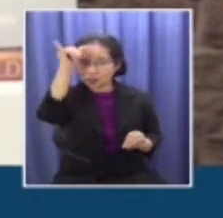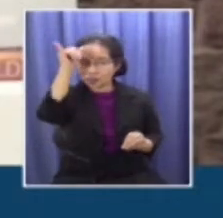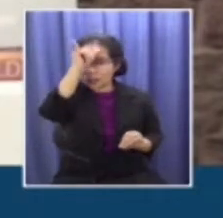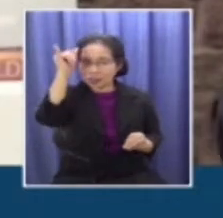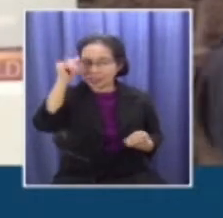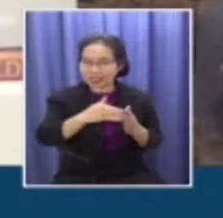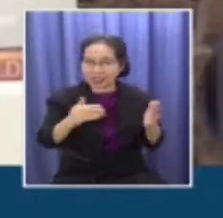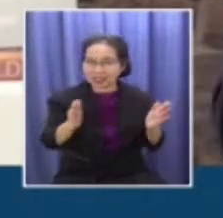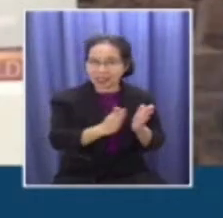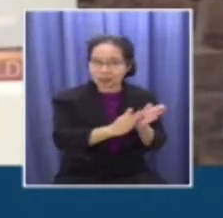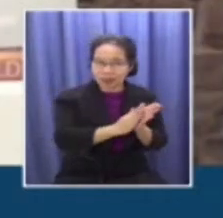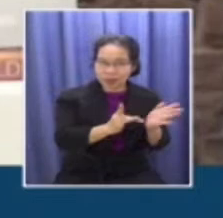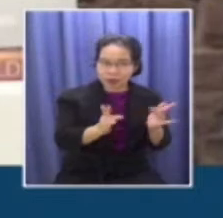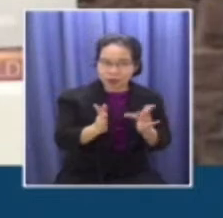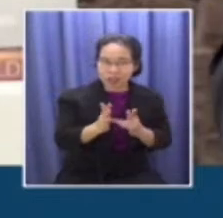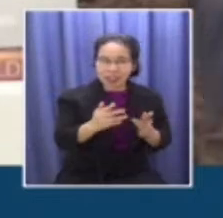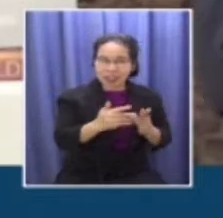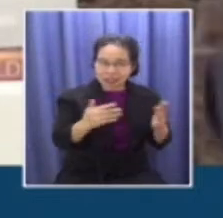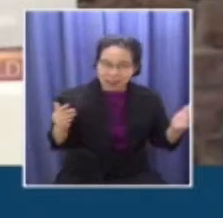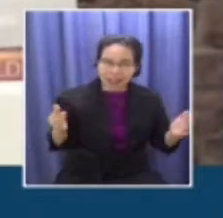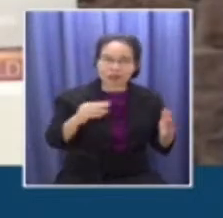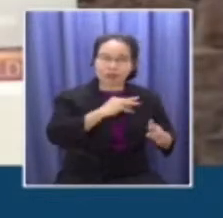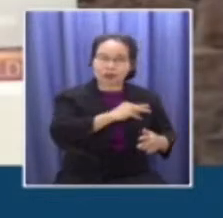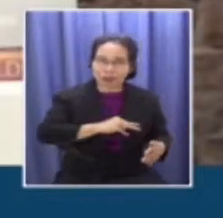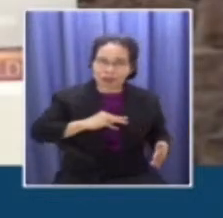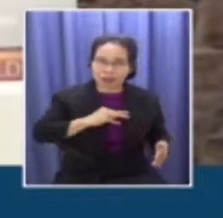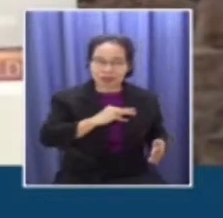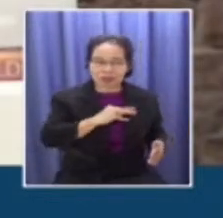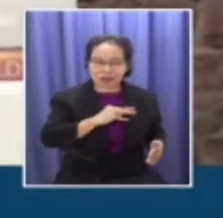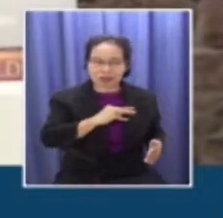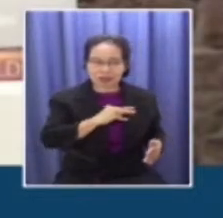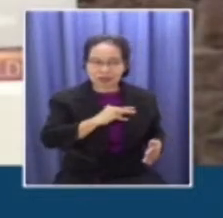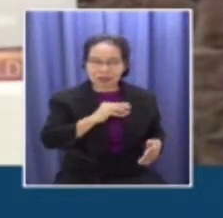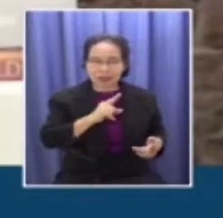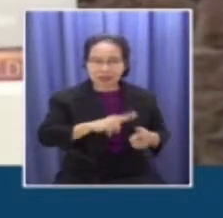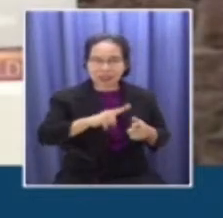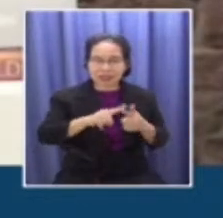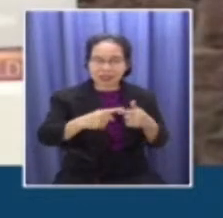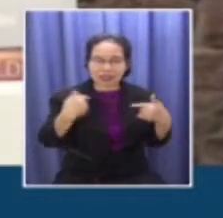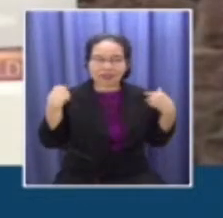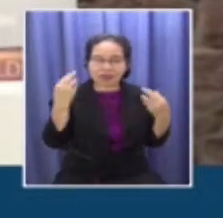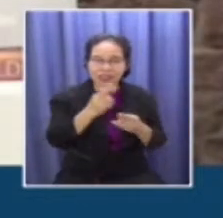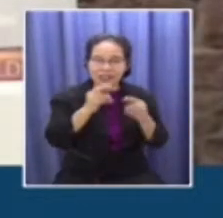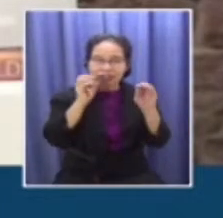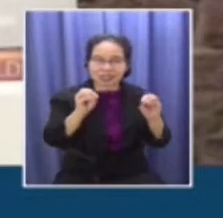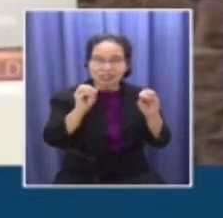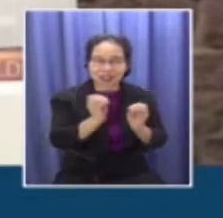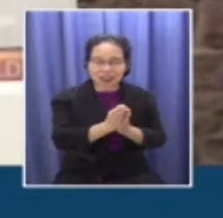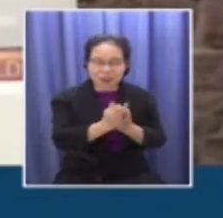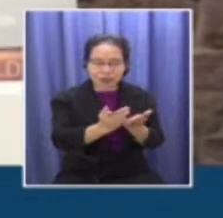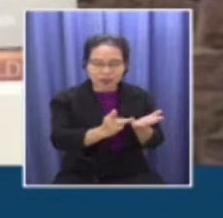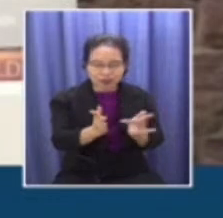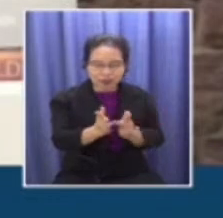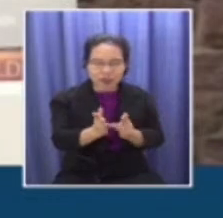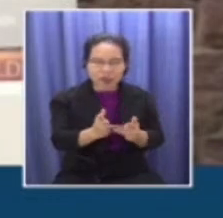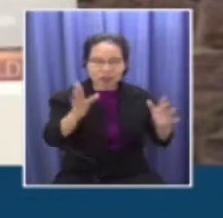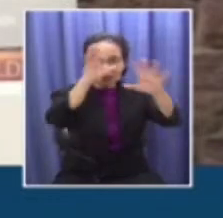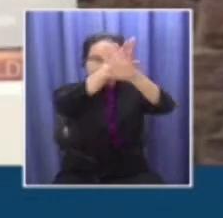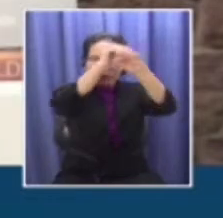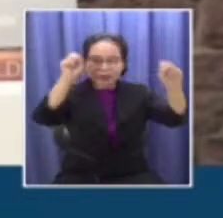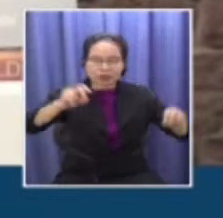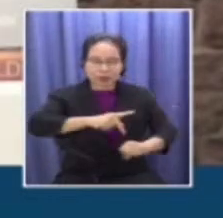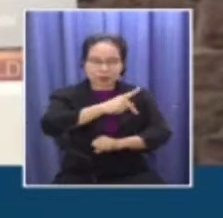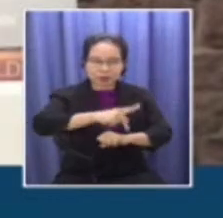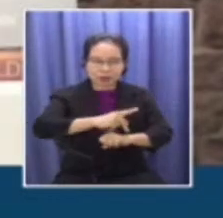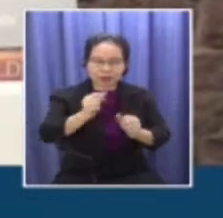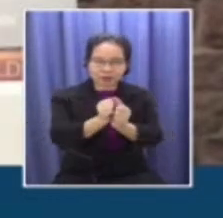kɔ sukuu nkosua de a mo kɔyɛ mo kosua tutura asɛm akɔtena wura kunkum nipa na